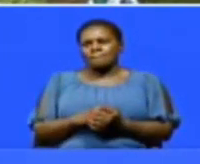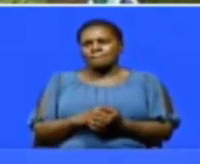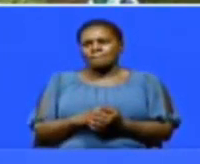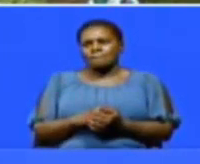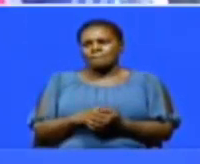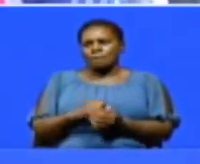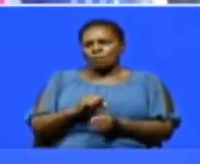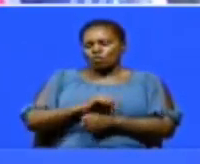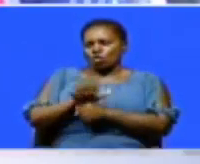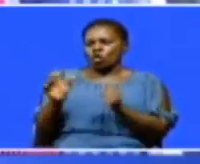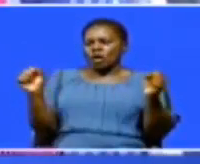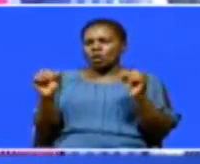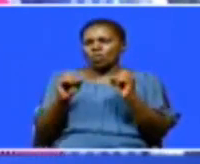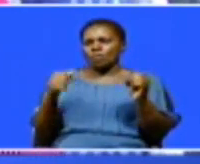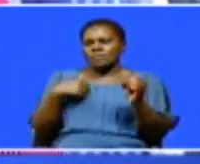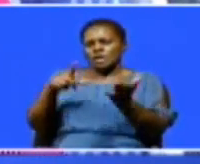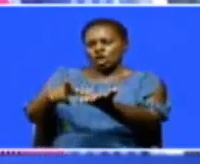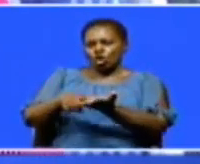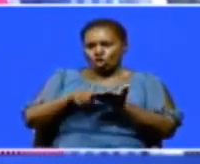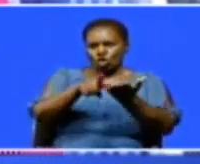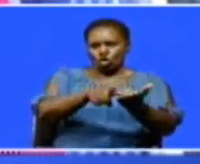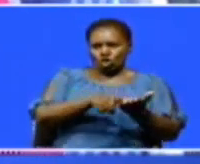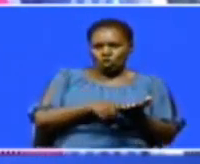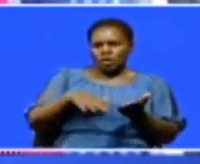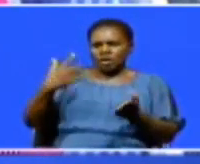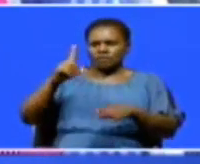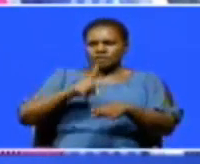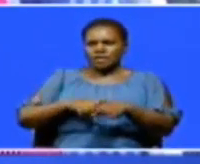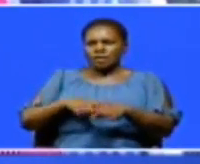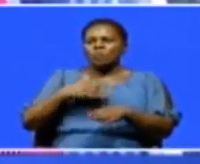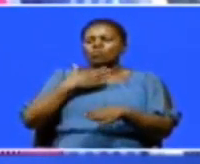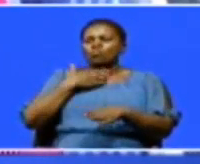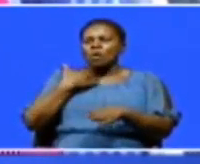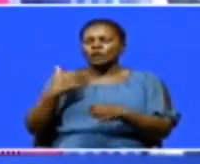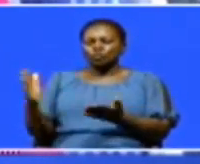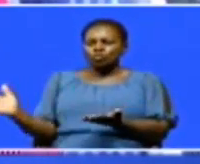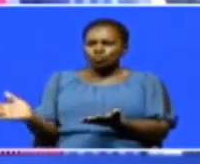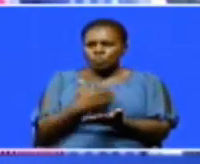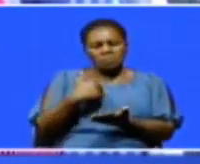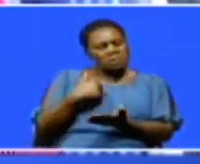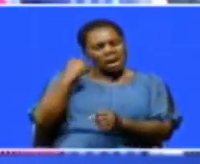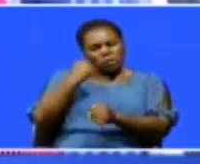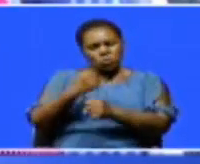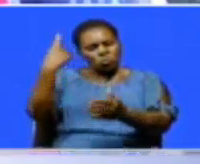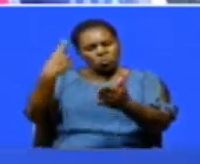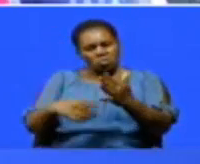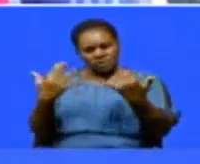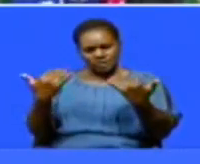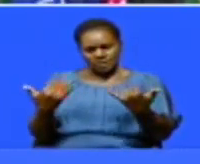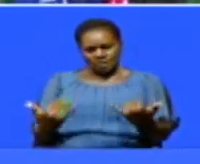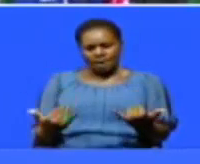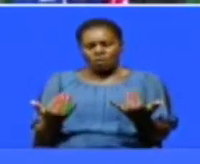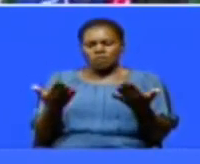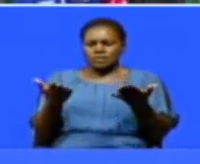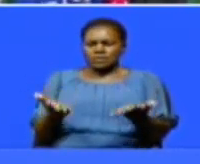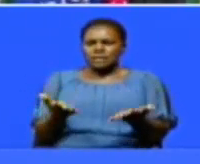Corona itaki baridi. Kwa nimechukua malon. Saa zote wananiambia atakuja kubeba vitu, ninashindwa nifanya aje. Hizo ndio